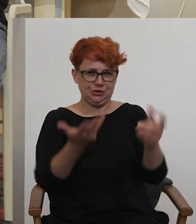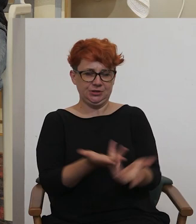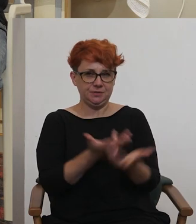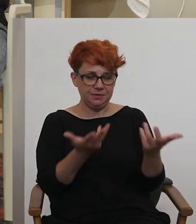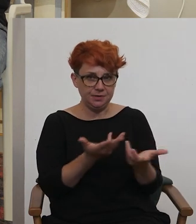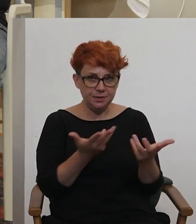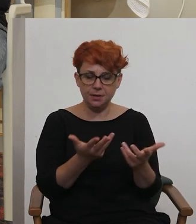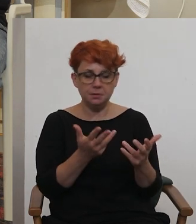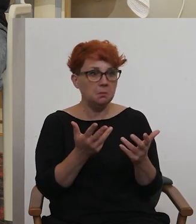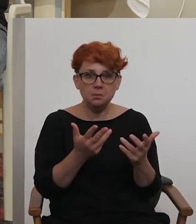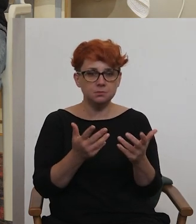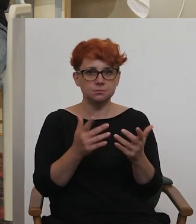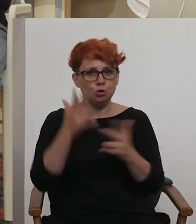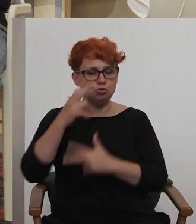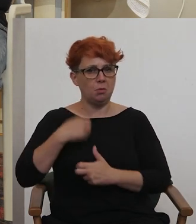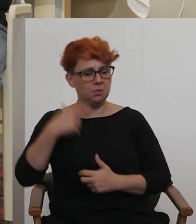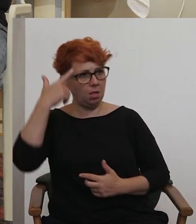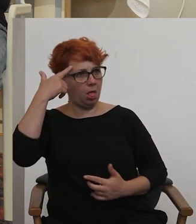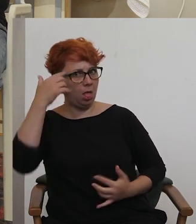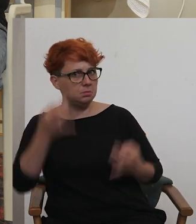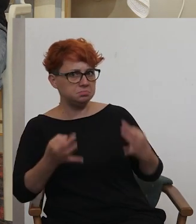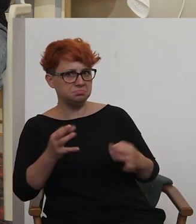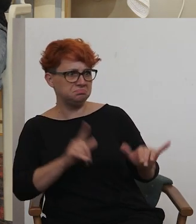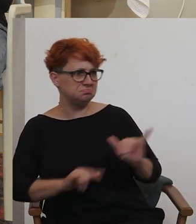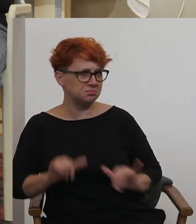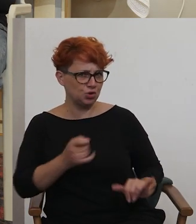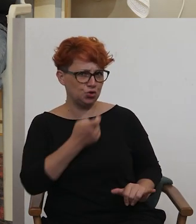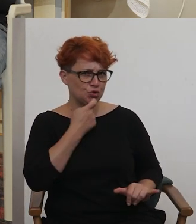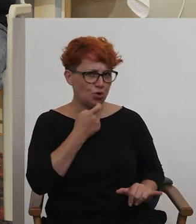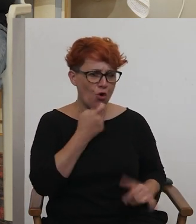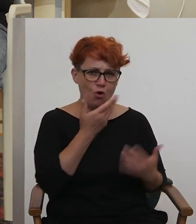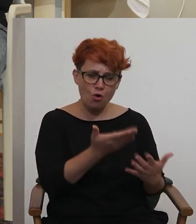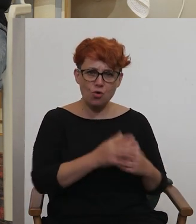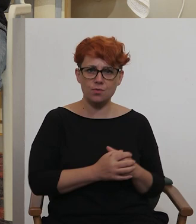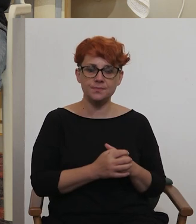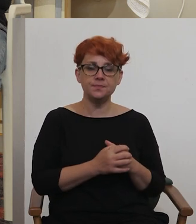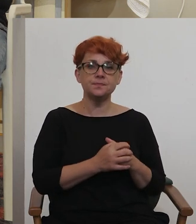który od razu zaczął żołnierzy zastanawiać, co to właściwie jest.